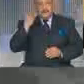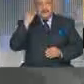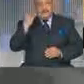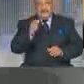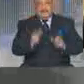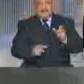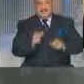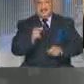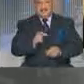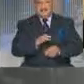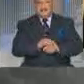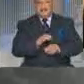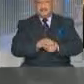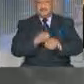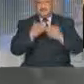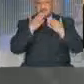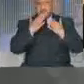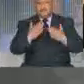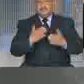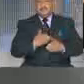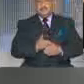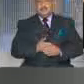خاصة يقربوا لهم معناها